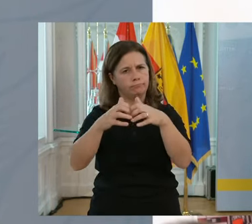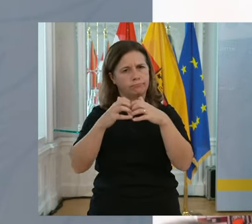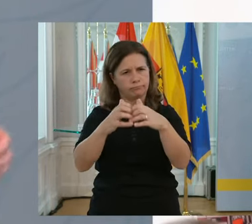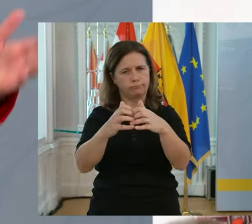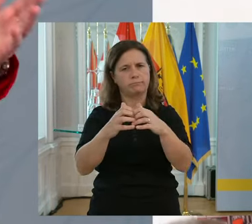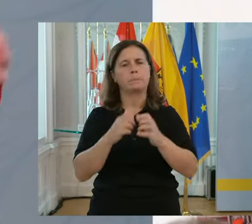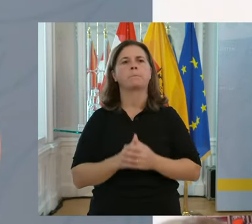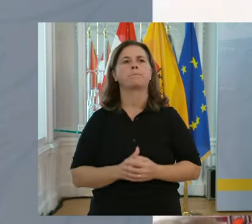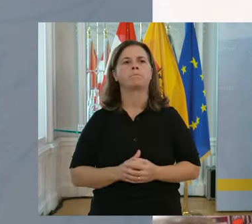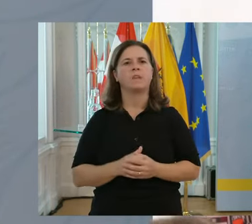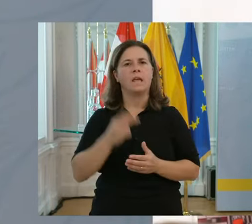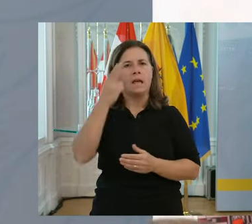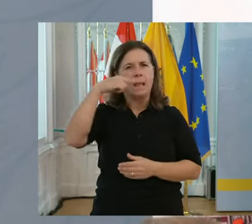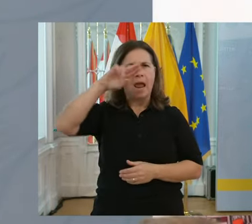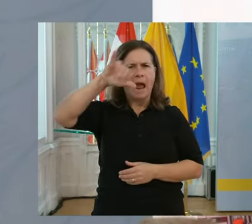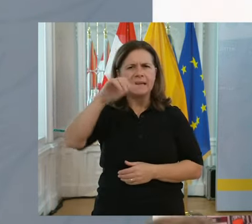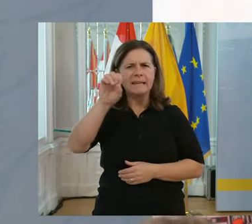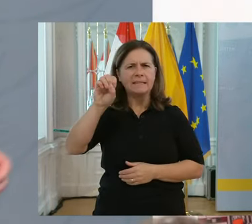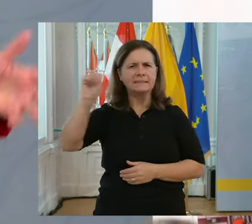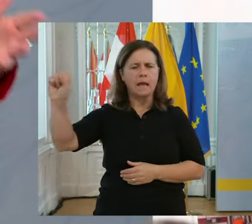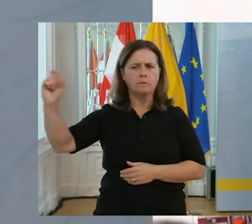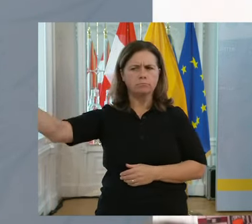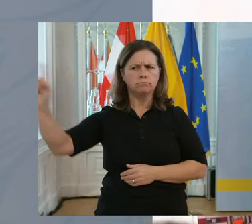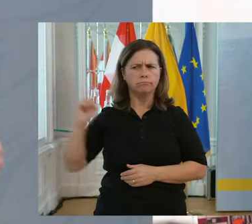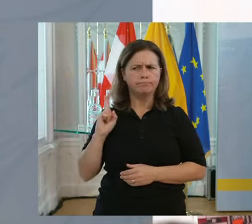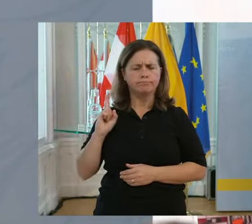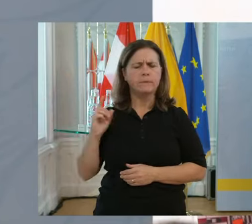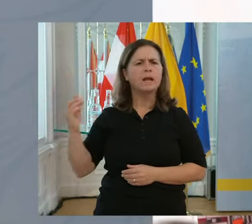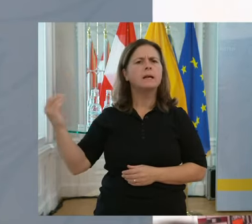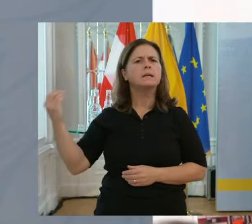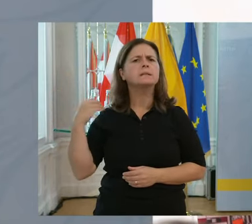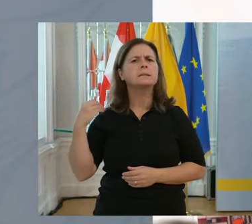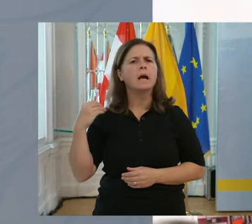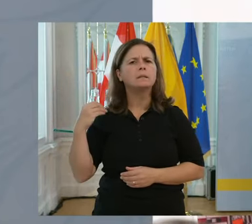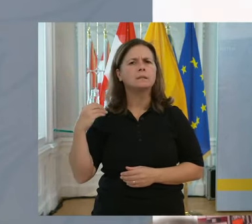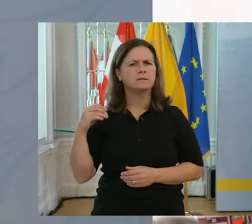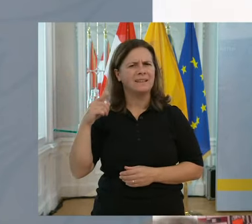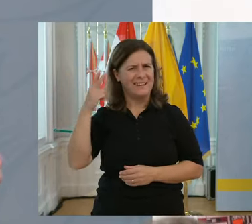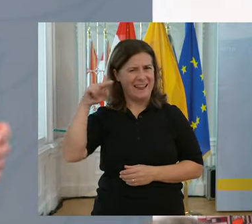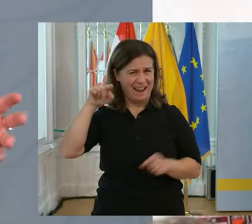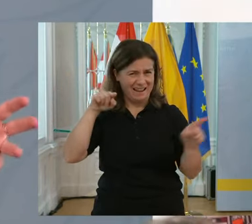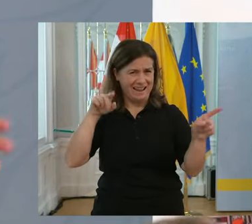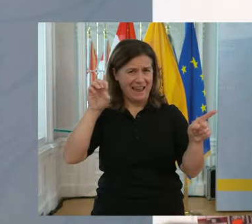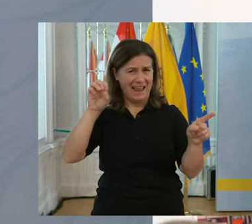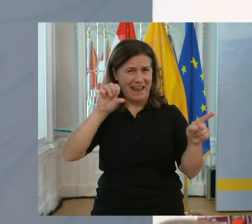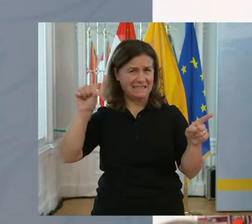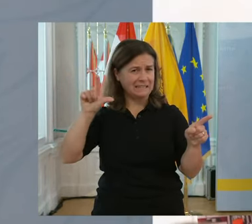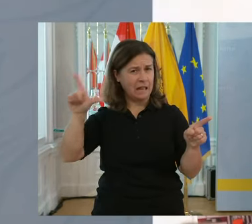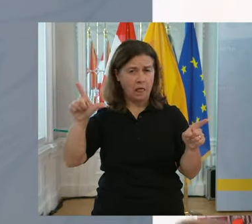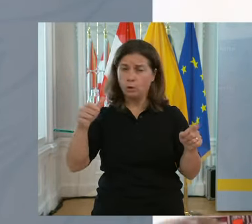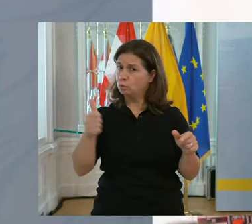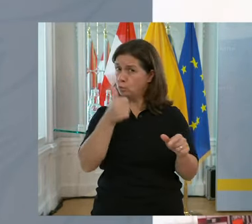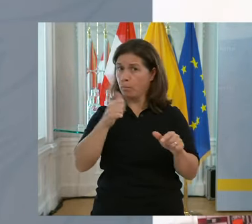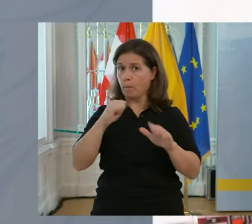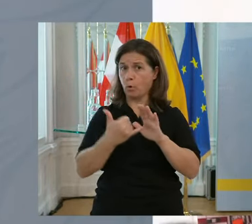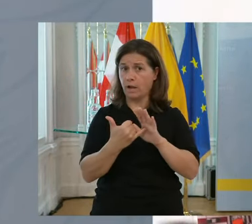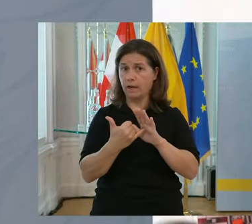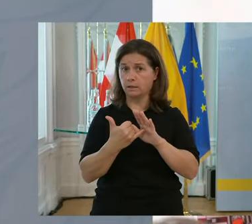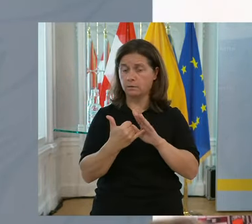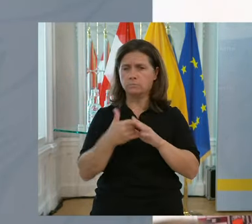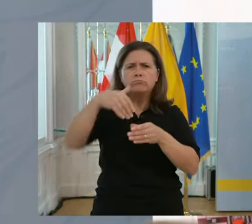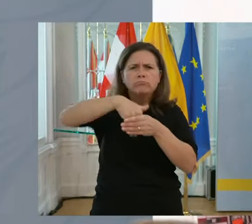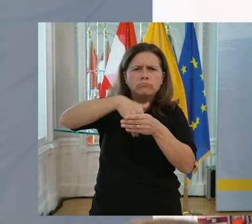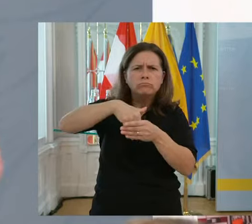ist der Herr Jesse zu mir gekommen und hat gesagt, der Herr Essl hat ein super Projekt. Da geht